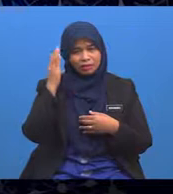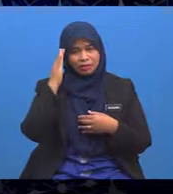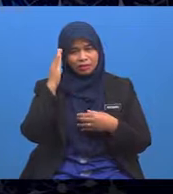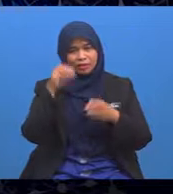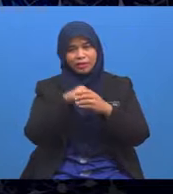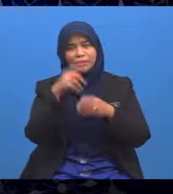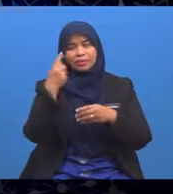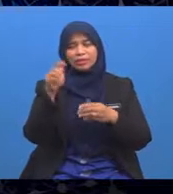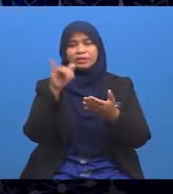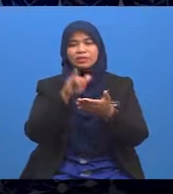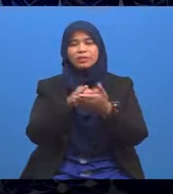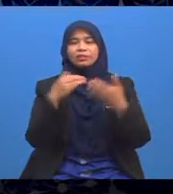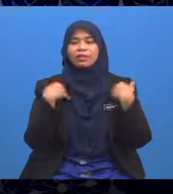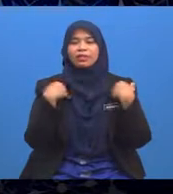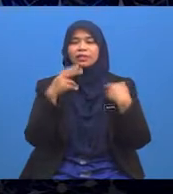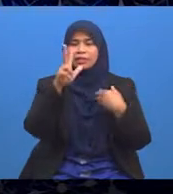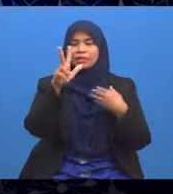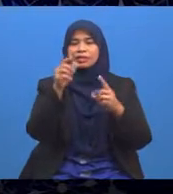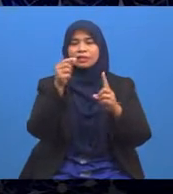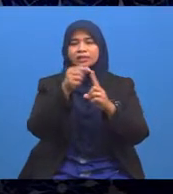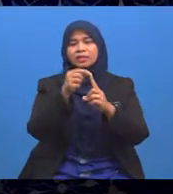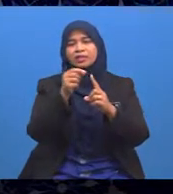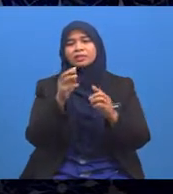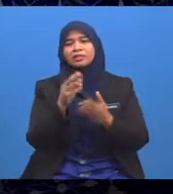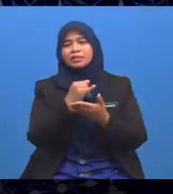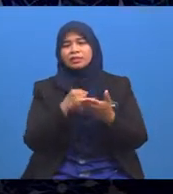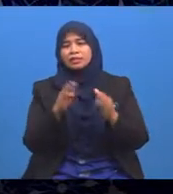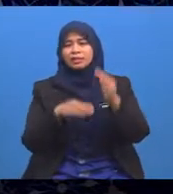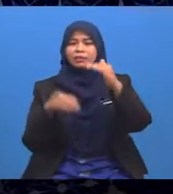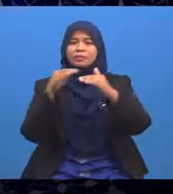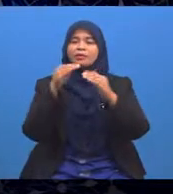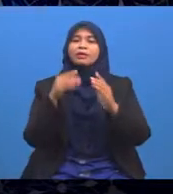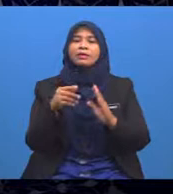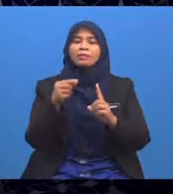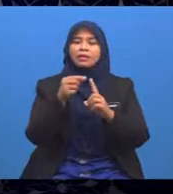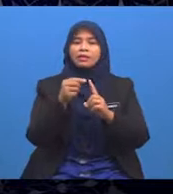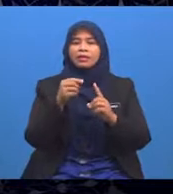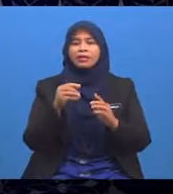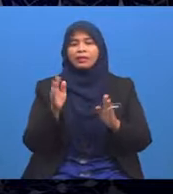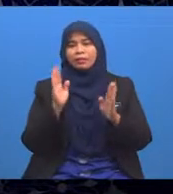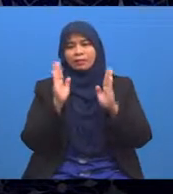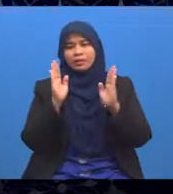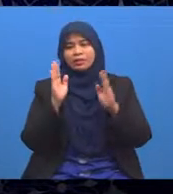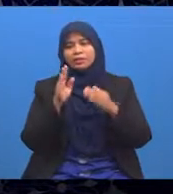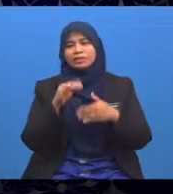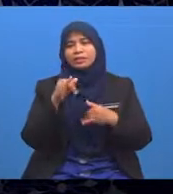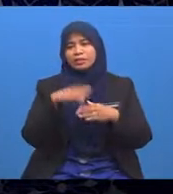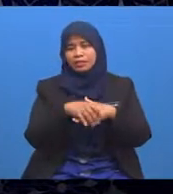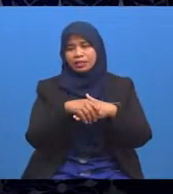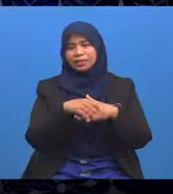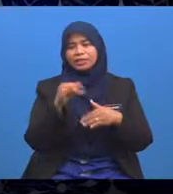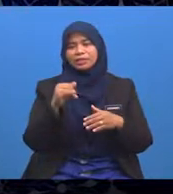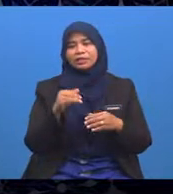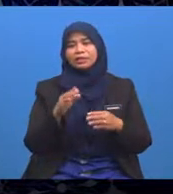tadi terdapat tiga istilah seni bina merupakan perkataan bahasa Inggeris yang dipinjamkan dalam bahasa